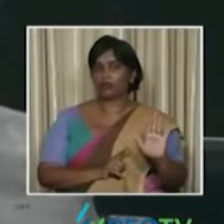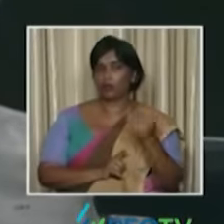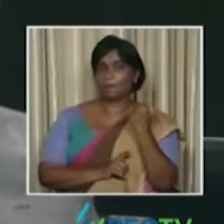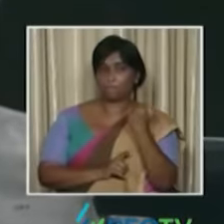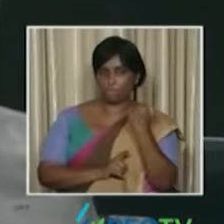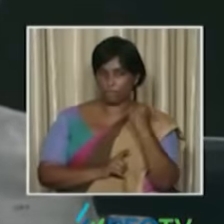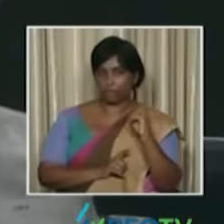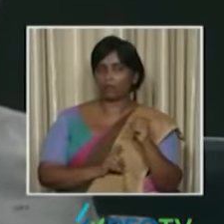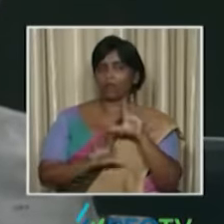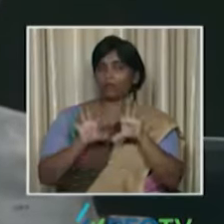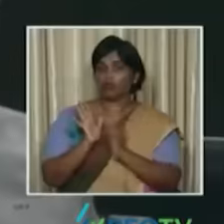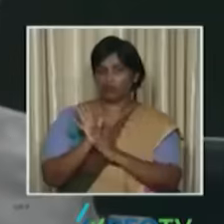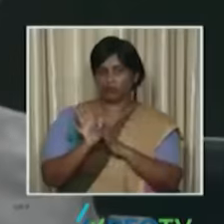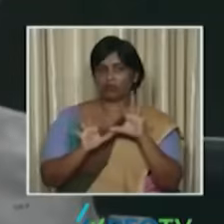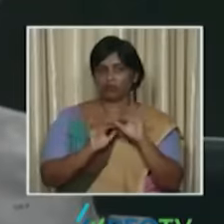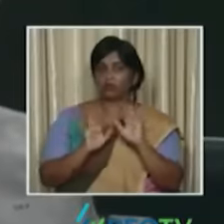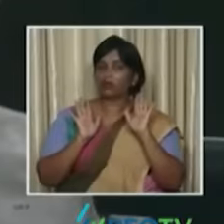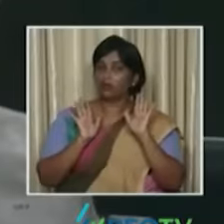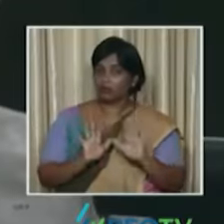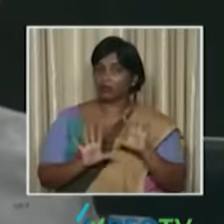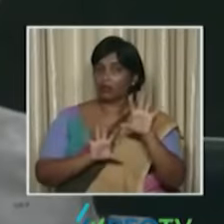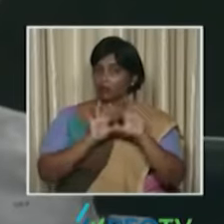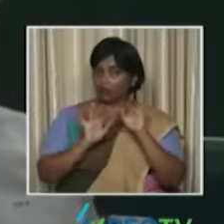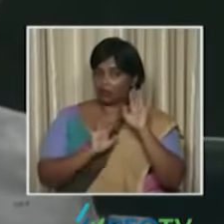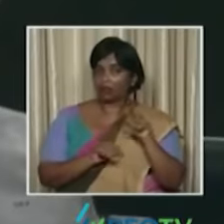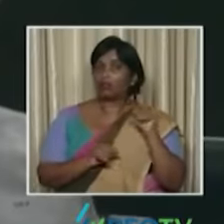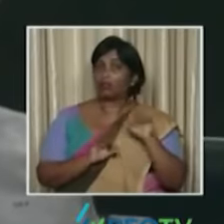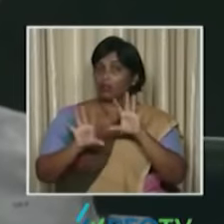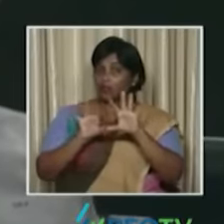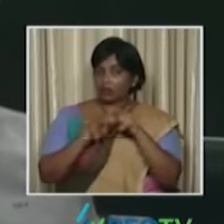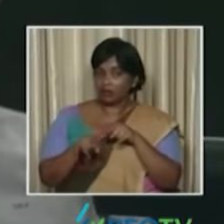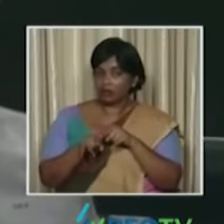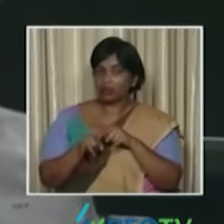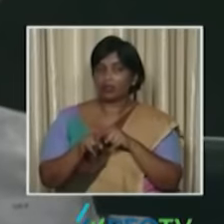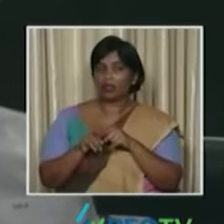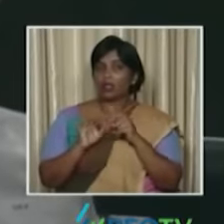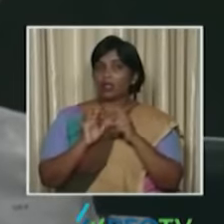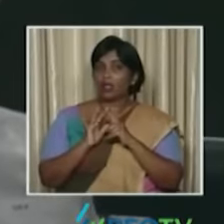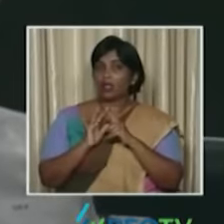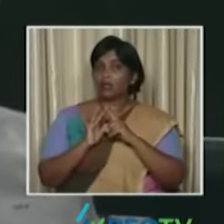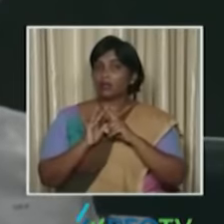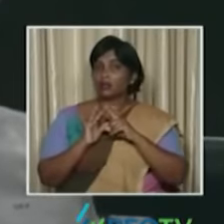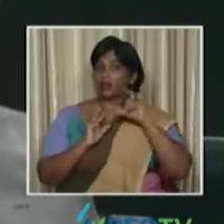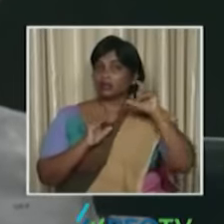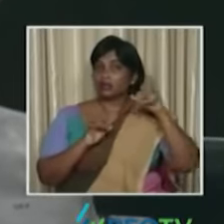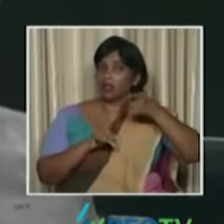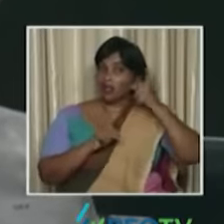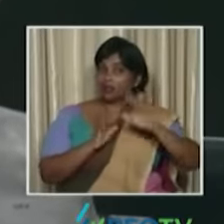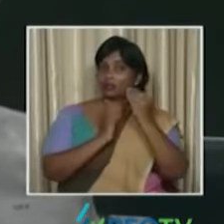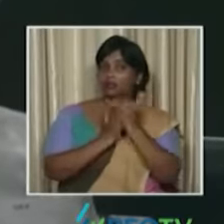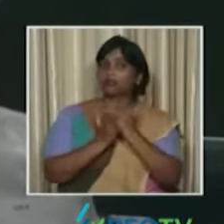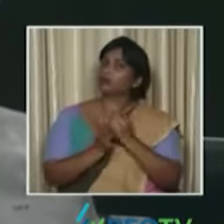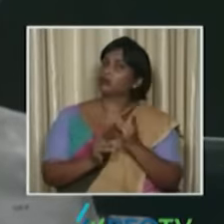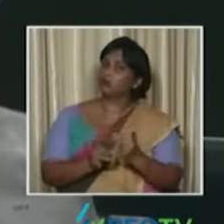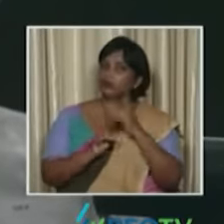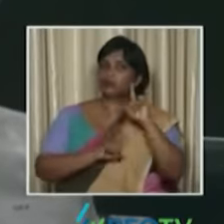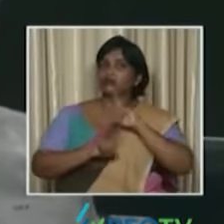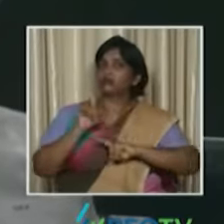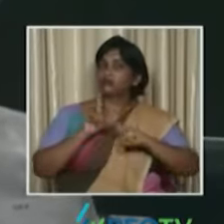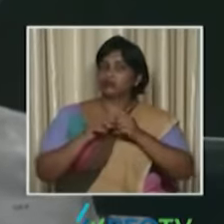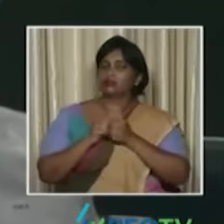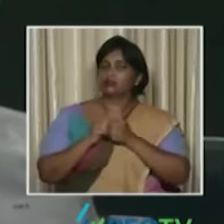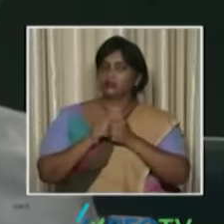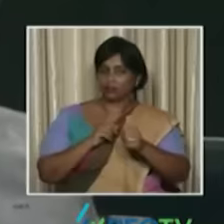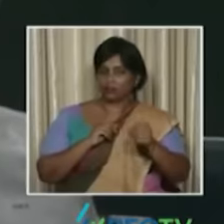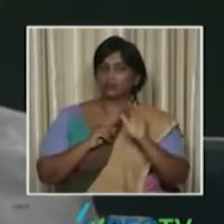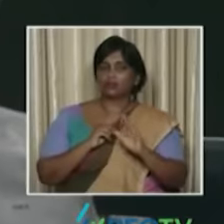බලතල තියෙන ඉන්ටර්වින් කමිටියක් දාන්න. හැබැයි දානව නම් ඒ දාන කොටේ ජාත්‍යන්තර සංවිධානයේ සම්මුතියන් වලට අනුකූලව සාකච්ඡා කරලා ක්‍රියාත්මක